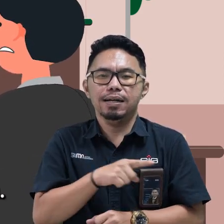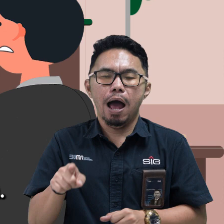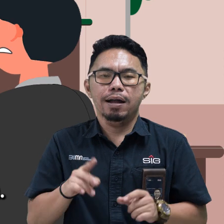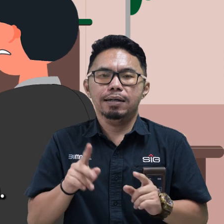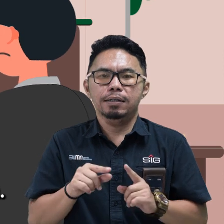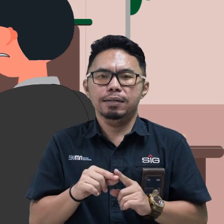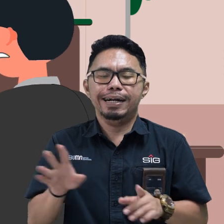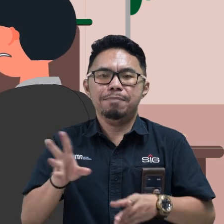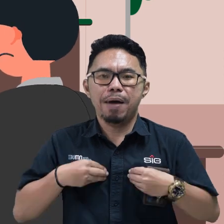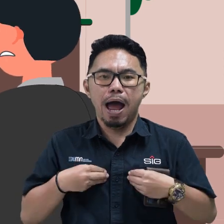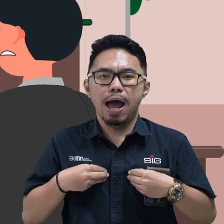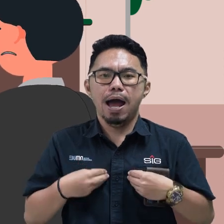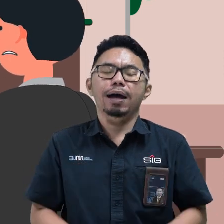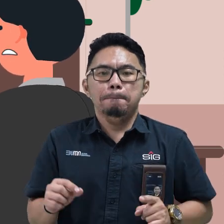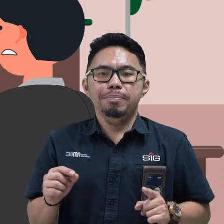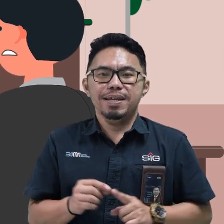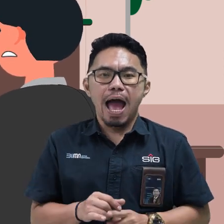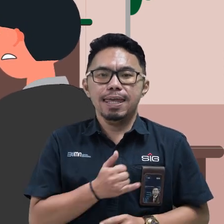putusan diterima.